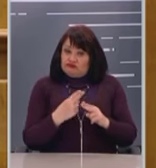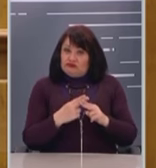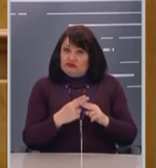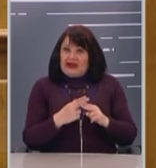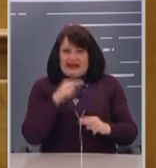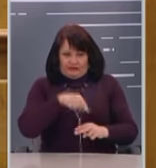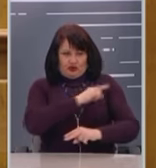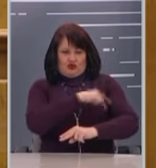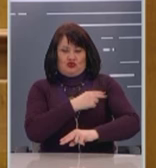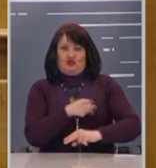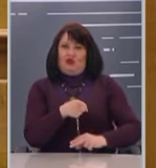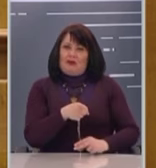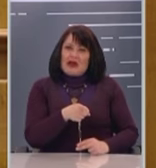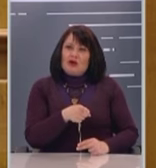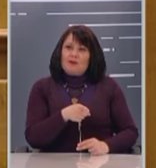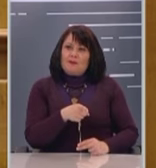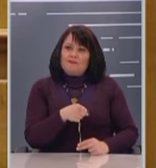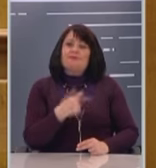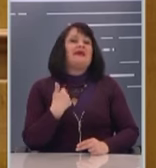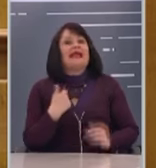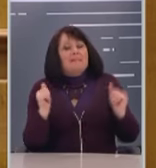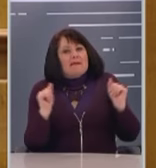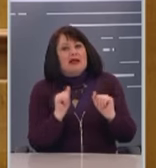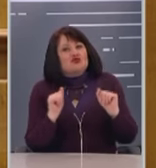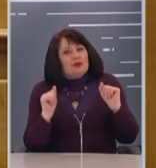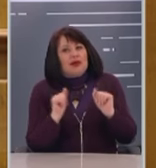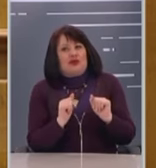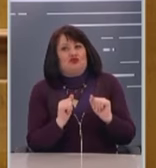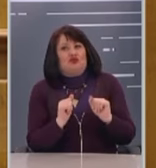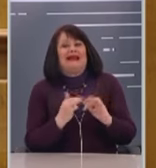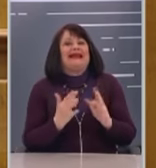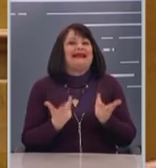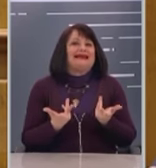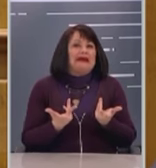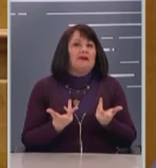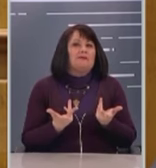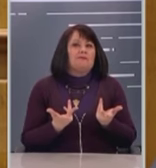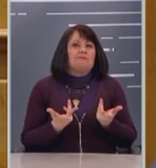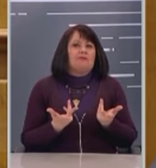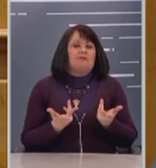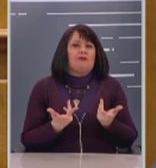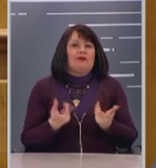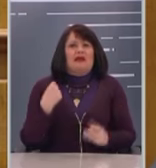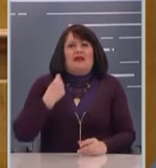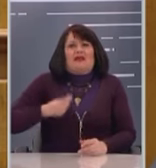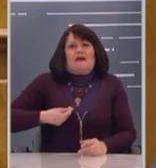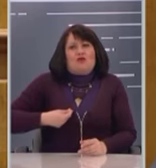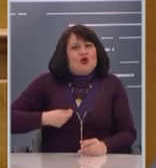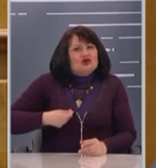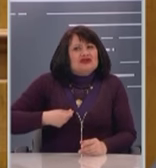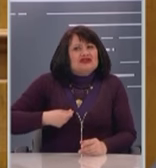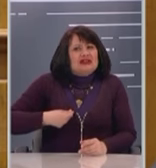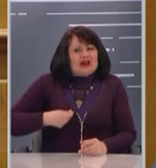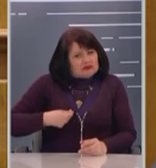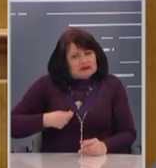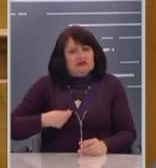κοινοφελές ίδρυμα και η πίεση που ασκείτο προκειμένου να ενετάσσεται μια δημόσια κλινική κοινοφελούς ιδρύματος στο